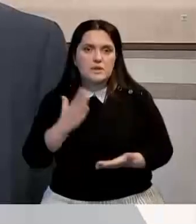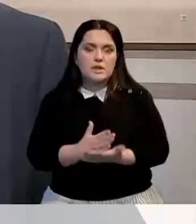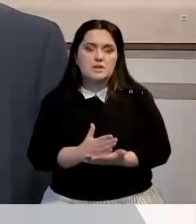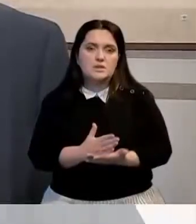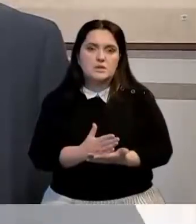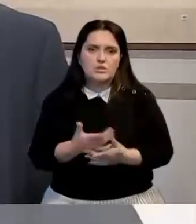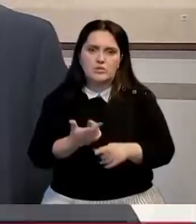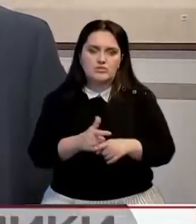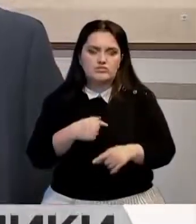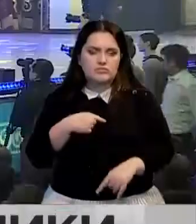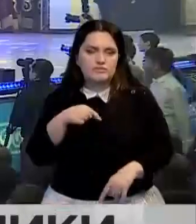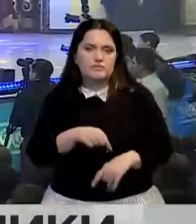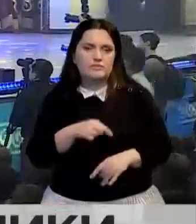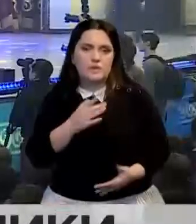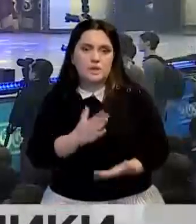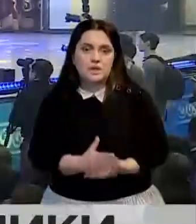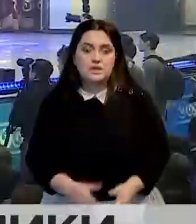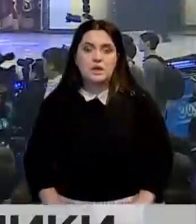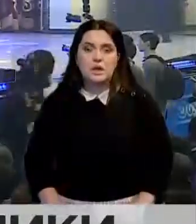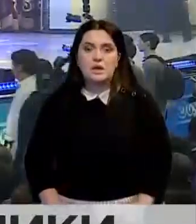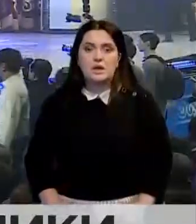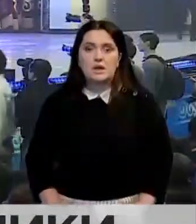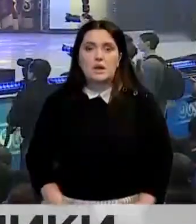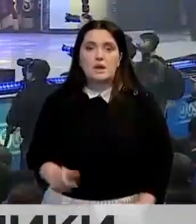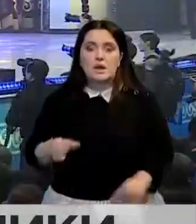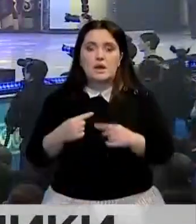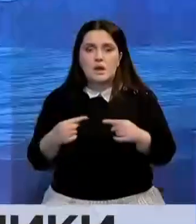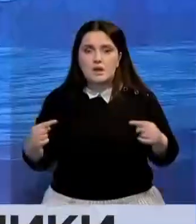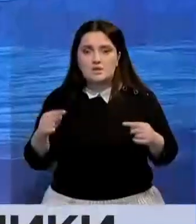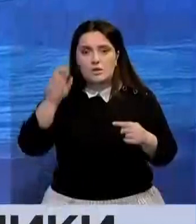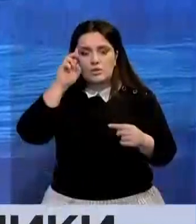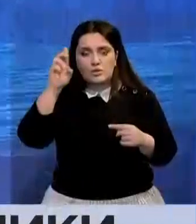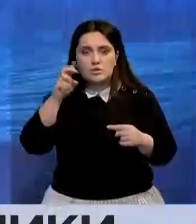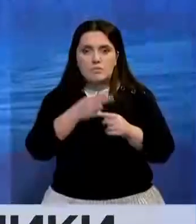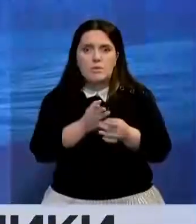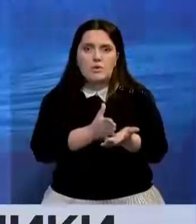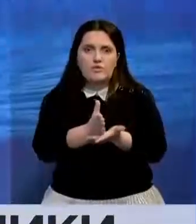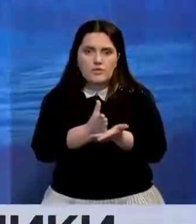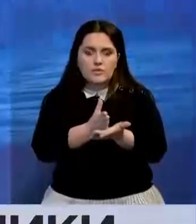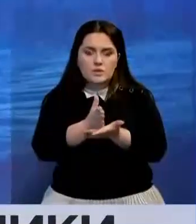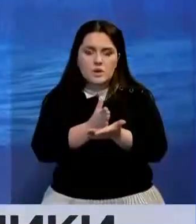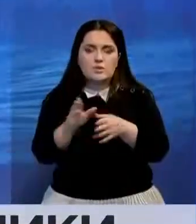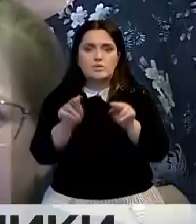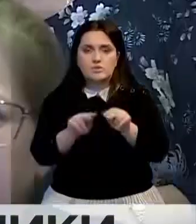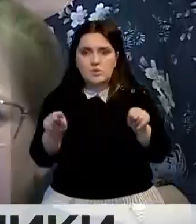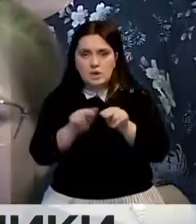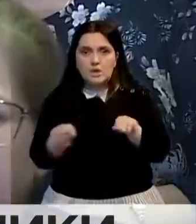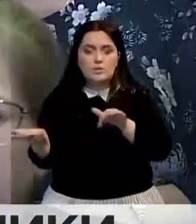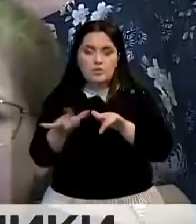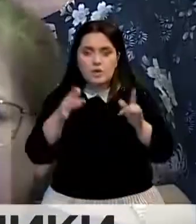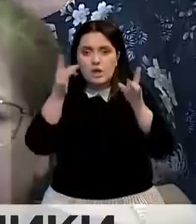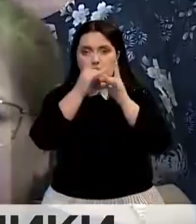очень трогательно. Спасибо всем. Государственные награды разного достоинства вручили ветеранам труда, педагогам, деятелям культуры и